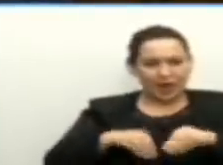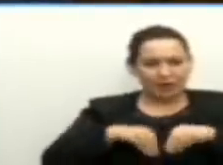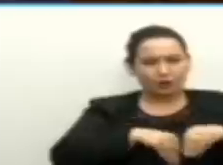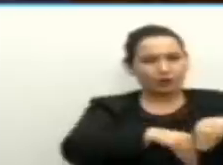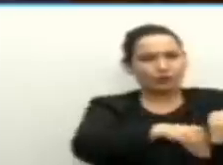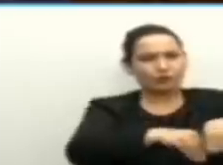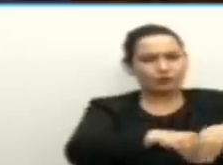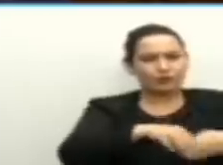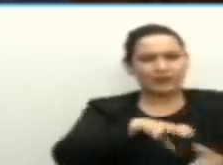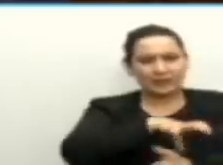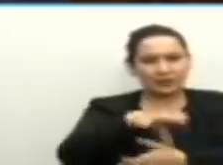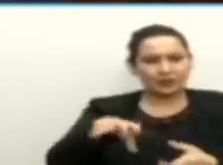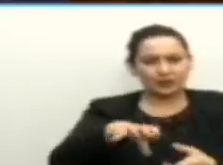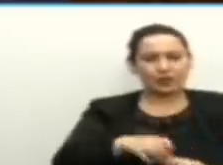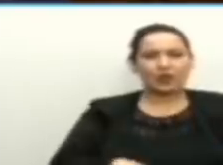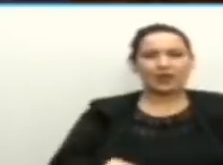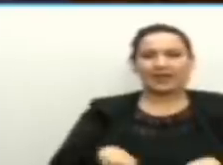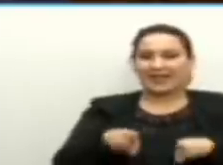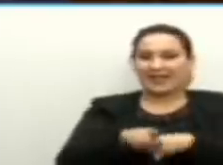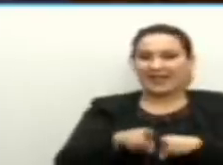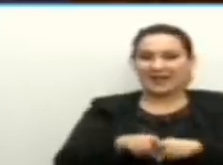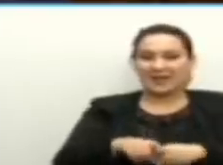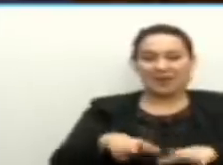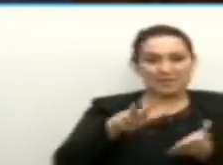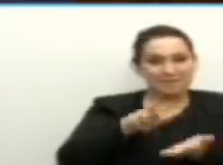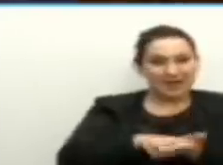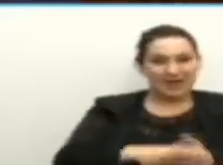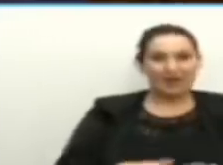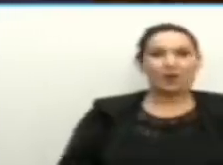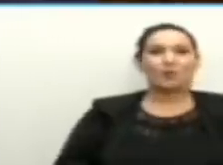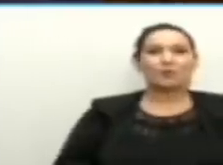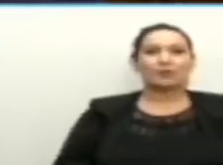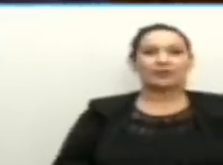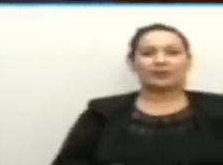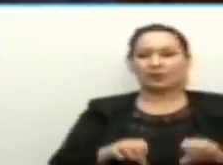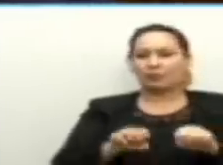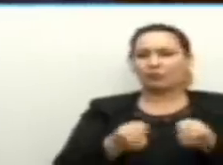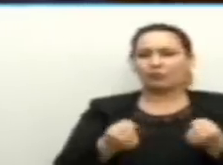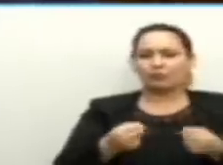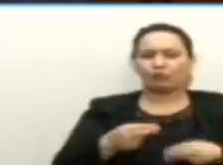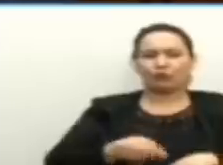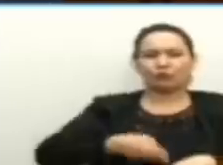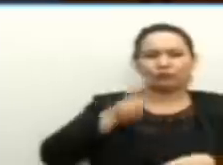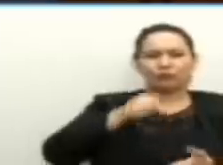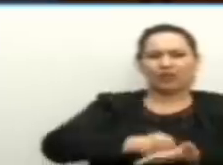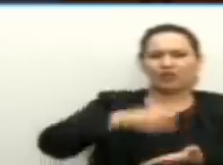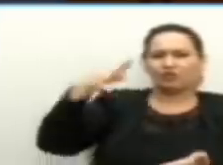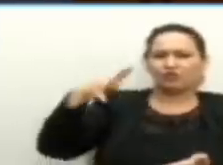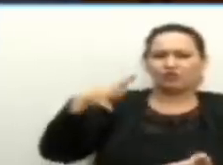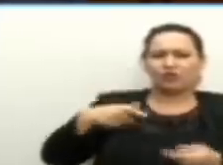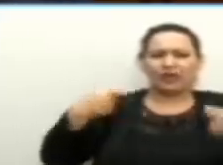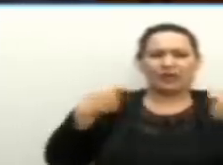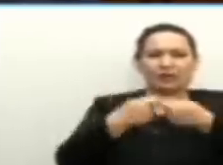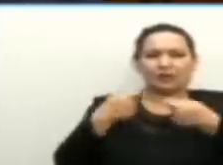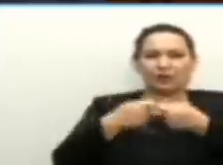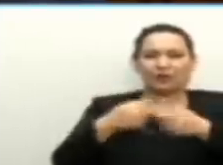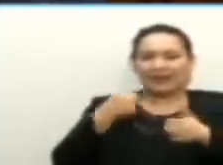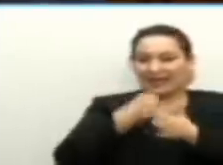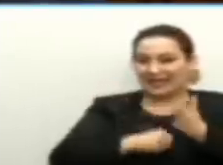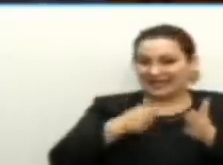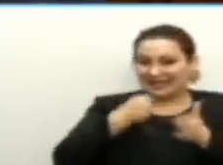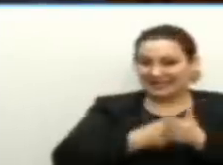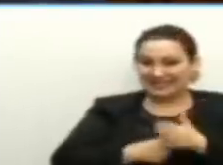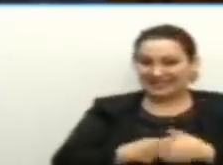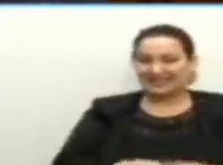المواد، وكذا استخدام جميع آليات الضبط من أجل كبح ارتفاع الأسعار، كما ستعمل على تكثيف عمليات